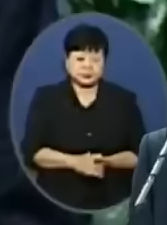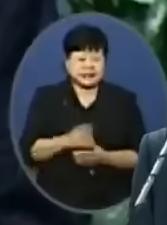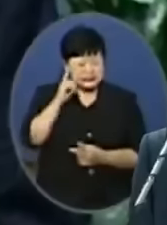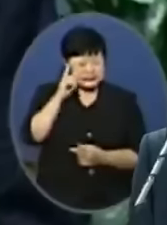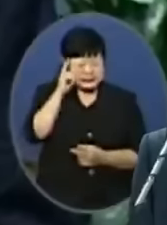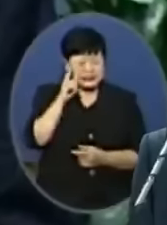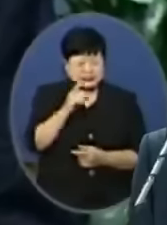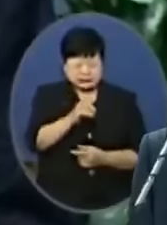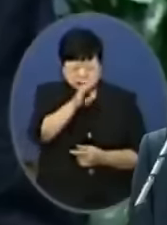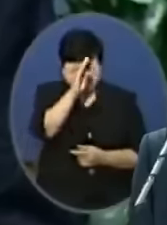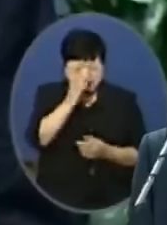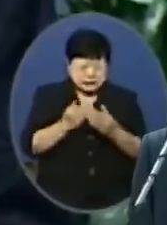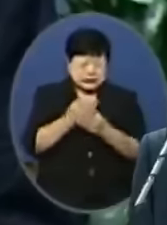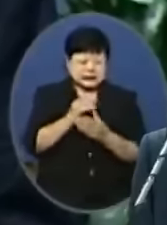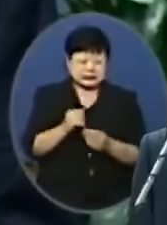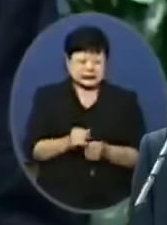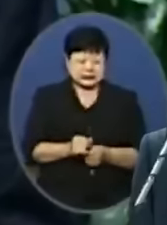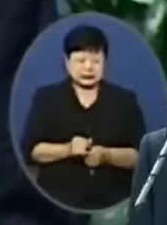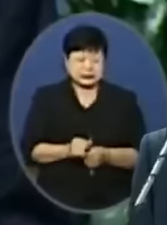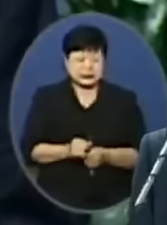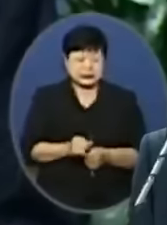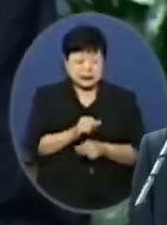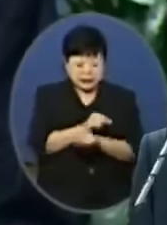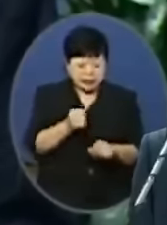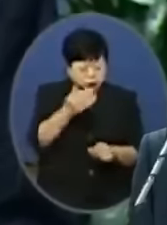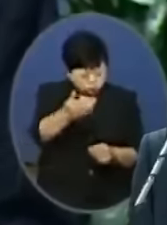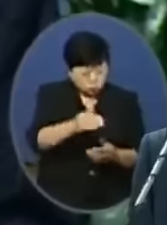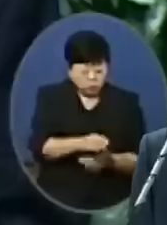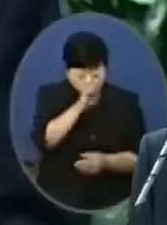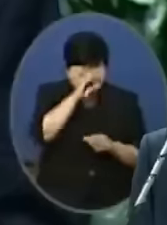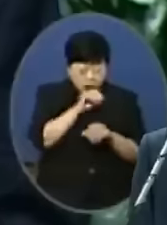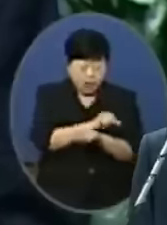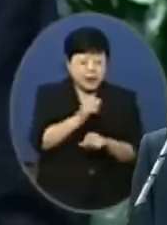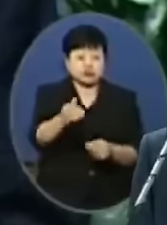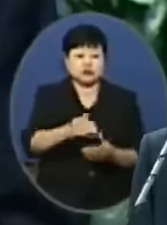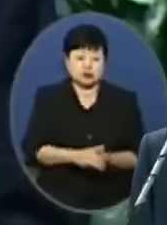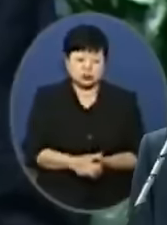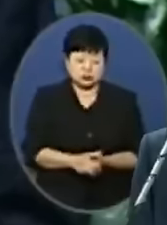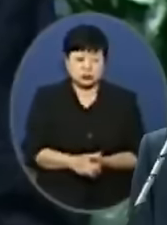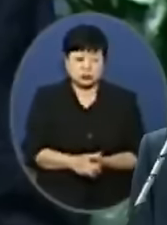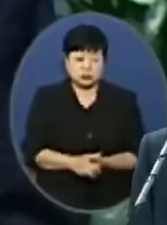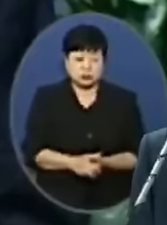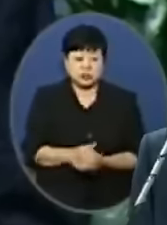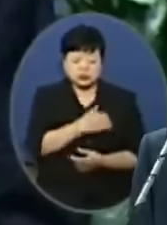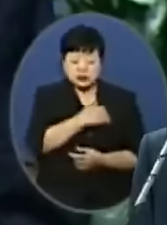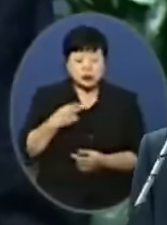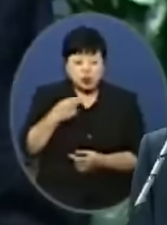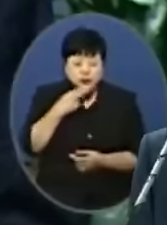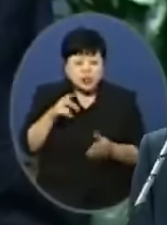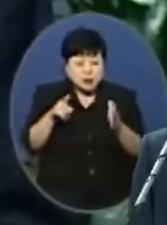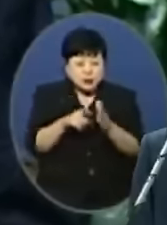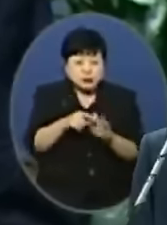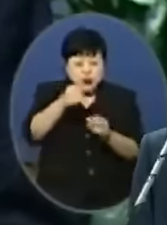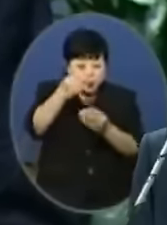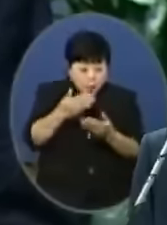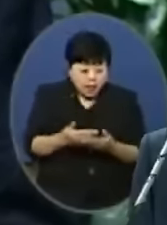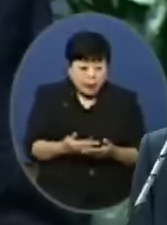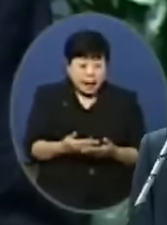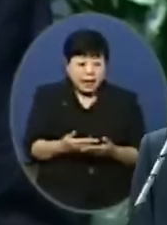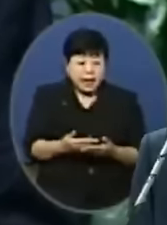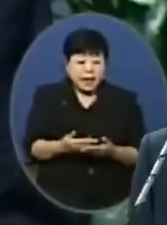스트레스 받아서 온갖 병에 걸린 사람 스트레스에서 해방 얻게 해주시고 그리고 자격 없는 사람이 믿음으로 구원받는